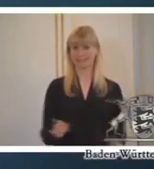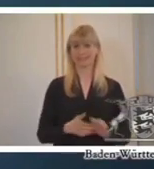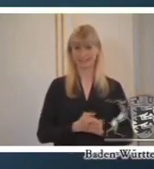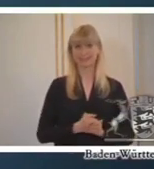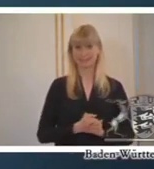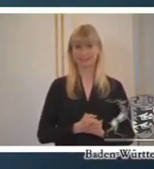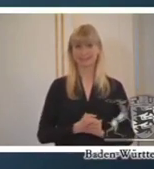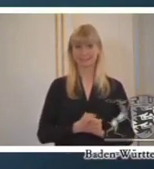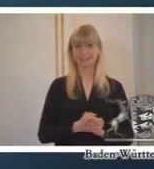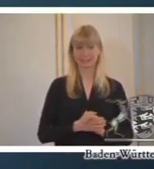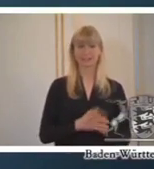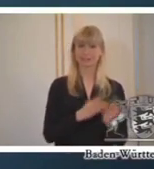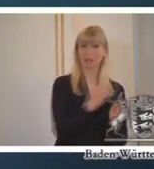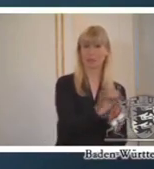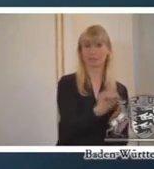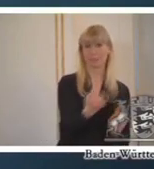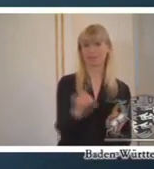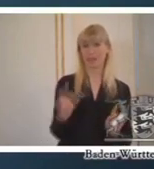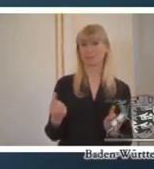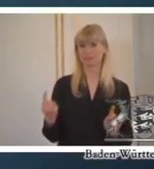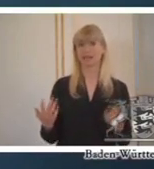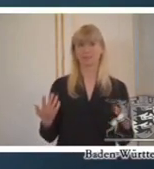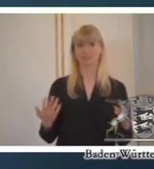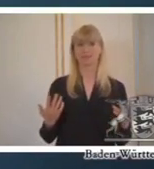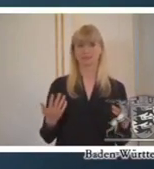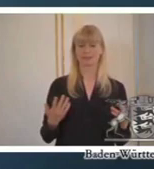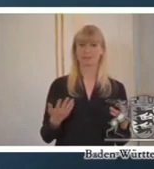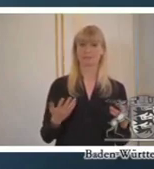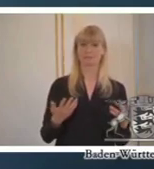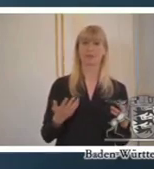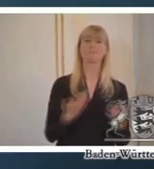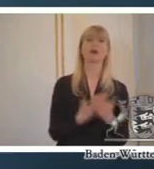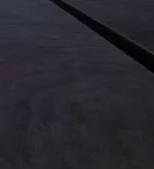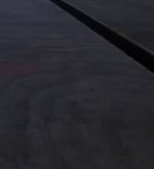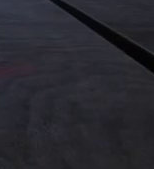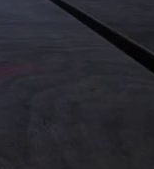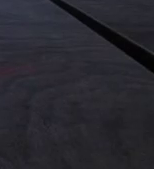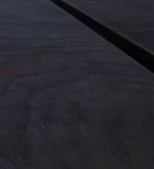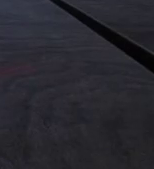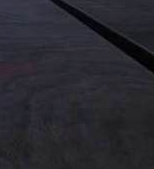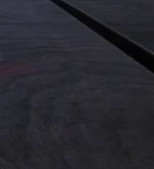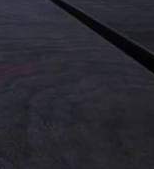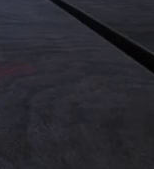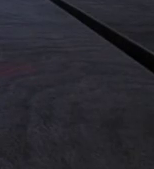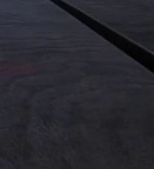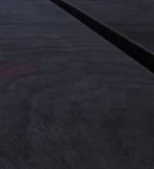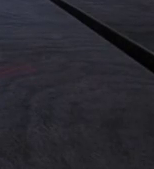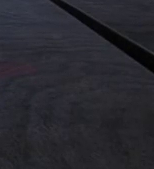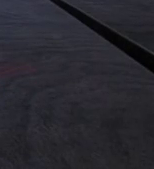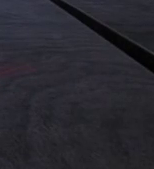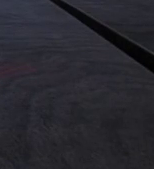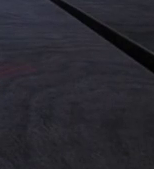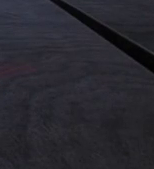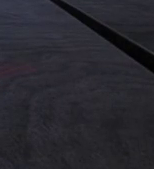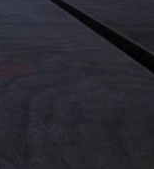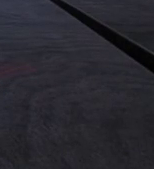von ihnen selber aus. Das sind also Fragen der Nachfrage, der Lieferketten, vieles andere mehr. Eine ganz andere Frage ist die